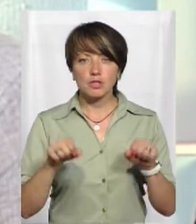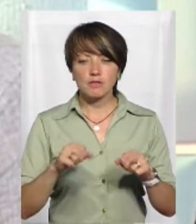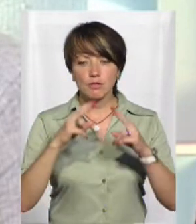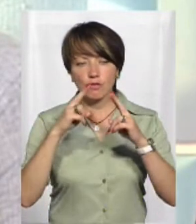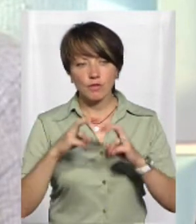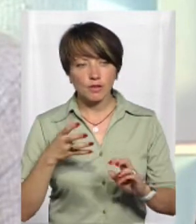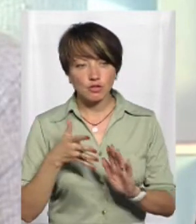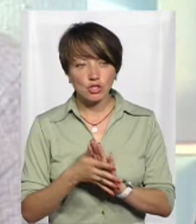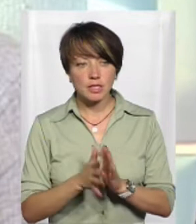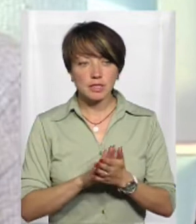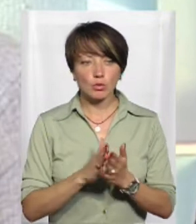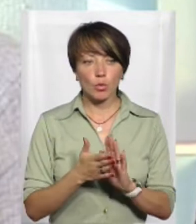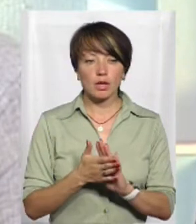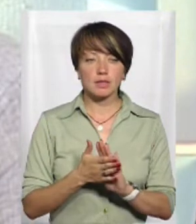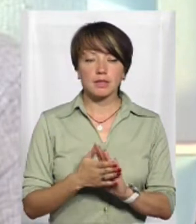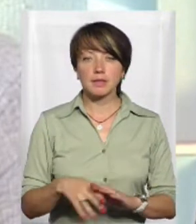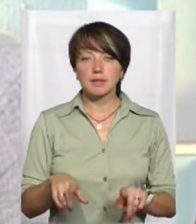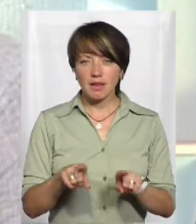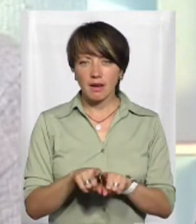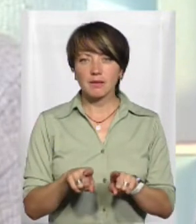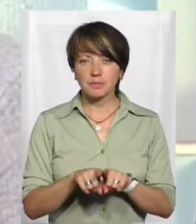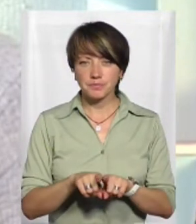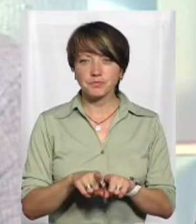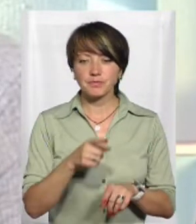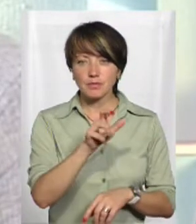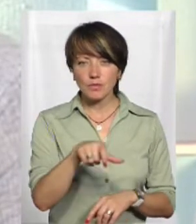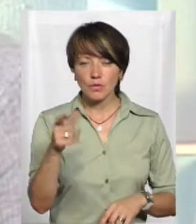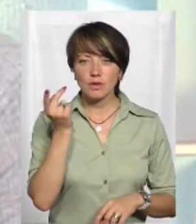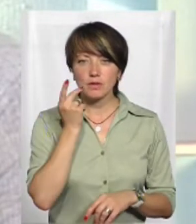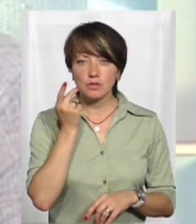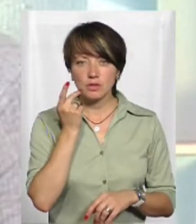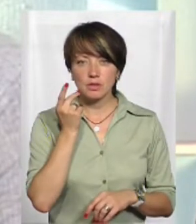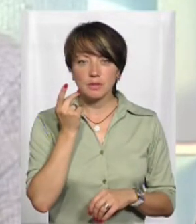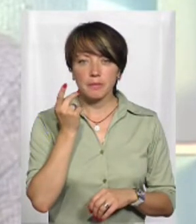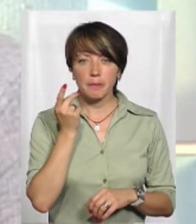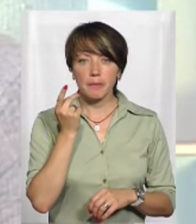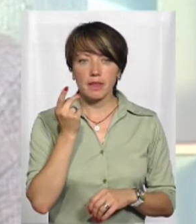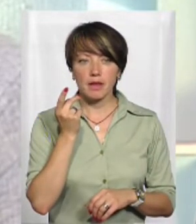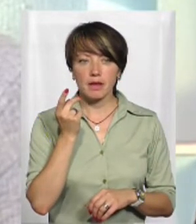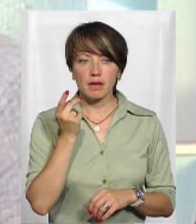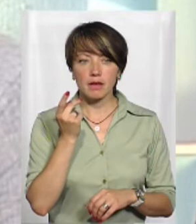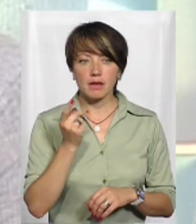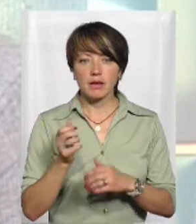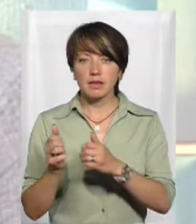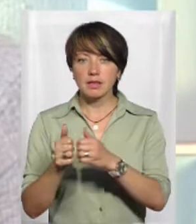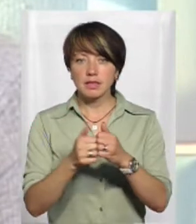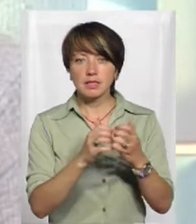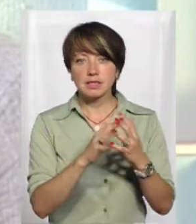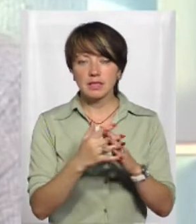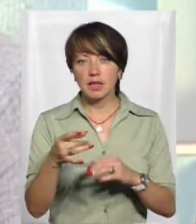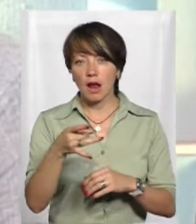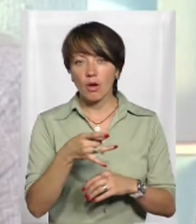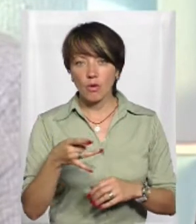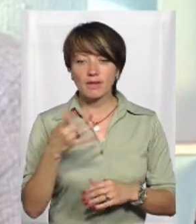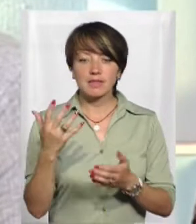можливості вивчити ситуацію. Така тенденція. Ці люди зазвичай вони з оточуючих сіл, районів, на заробітках,